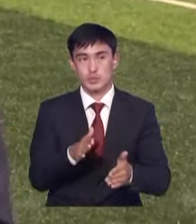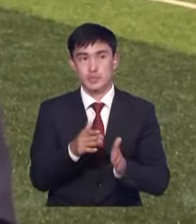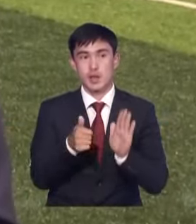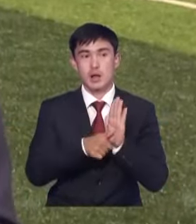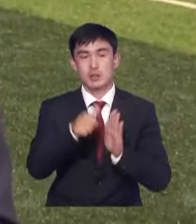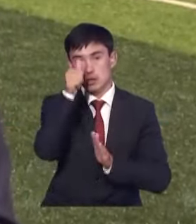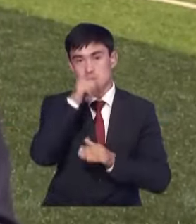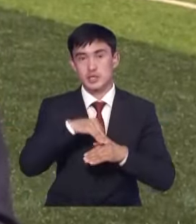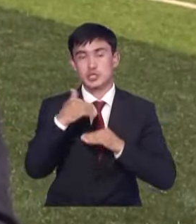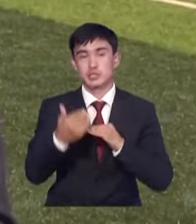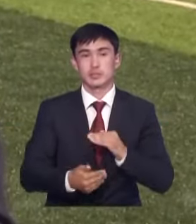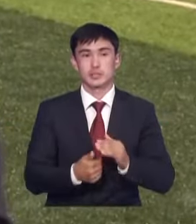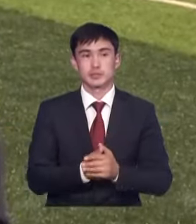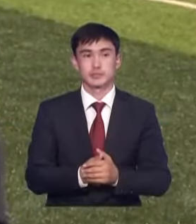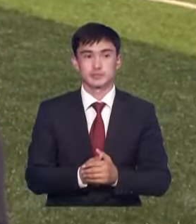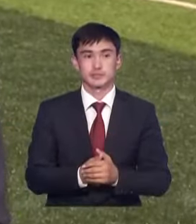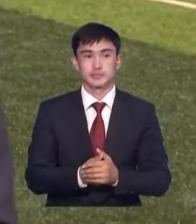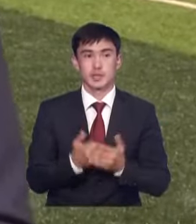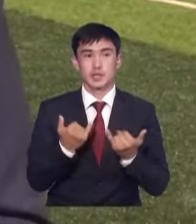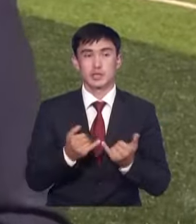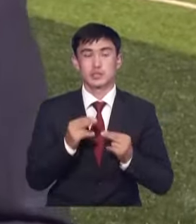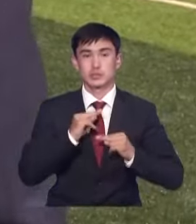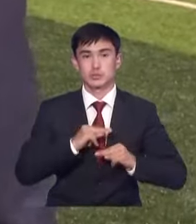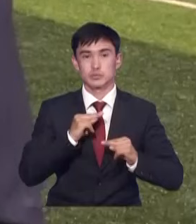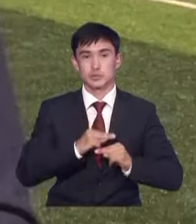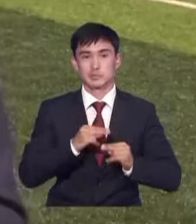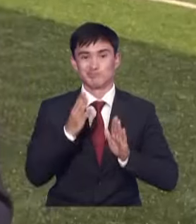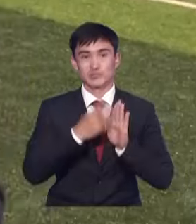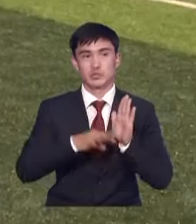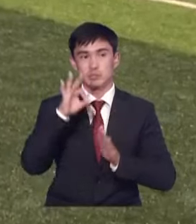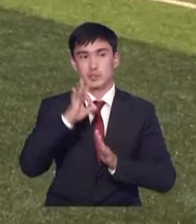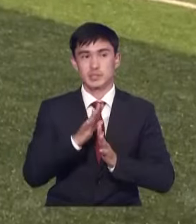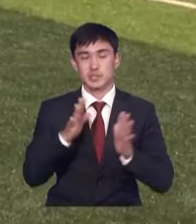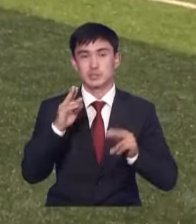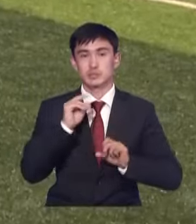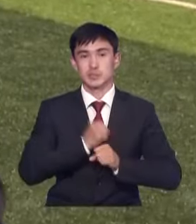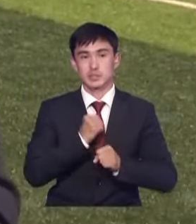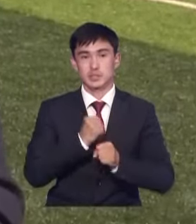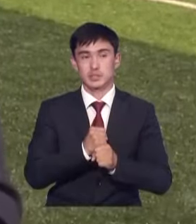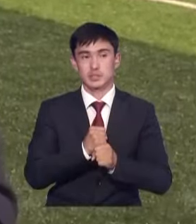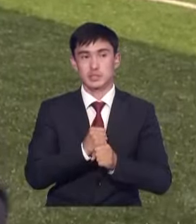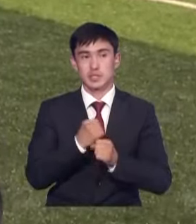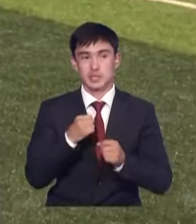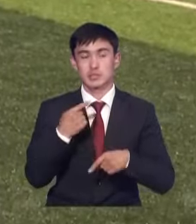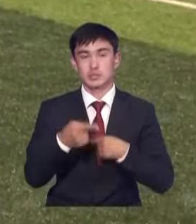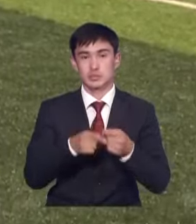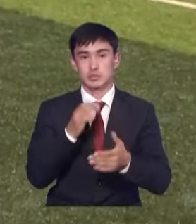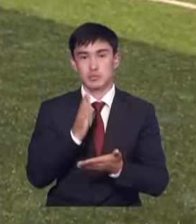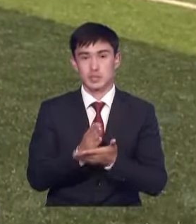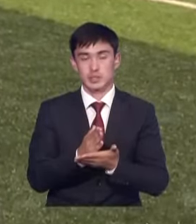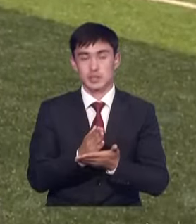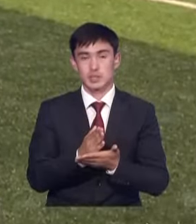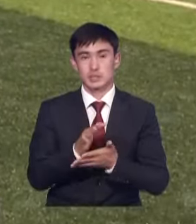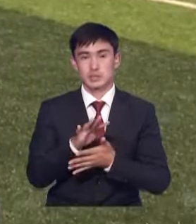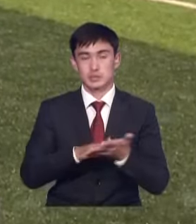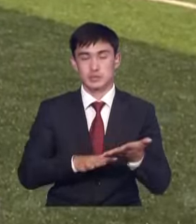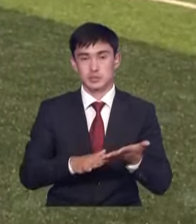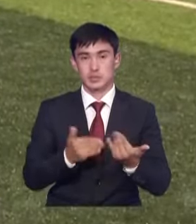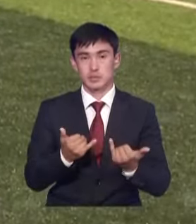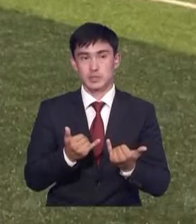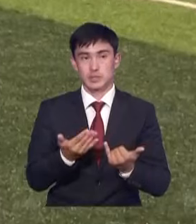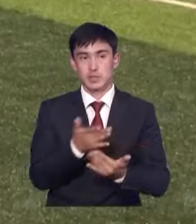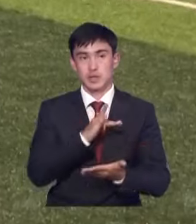айға кешігіп атыр. Қазір жұмыс 90%-дан астам ғана жасалынған, әлі жасалатын дүниелер бар. Бағанға дейін